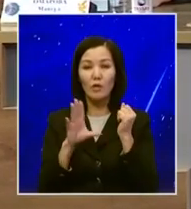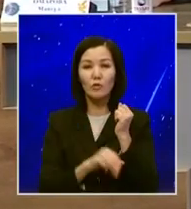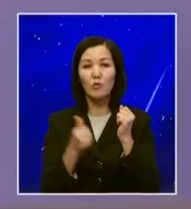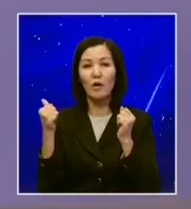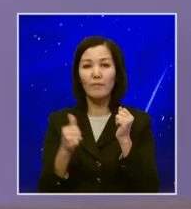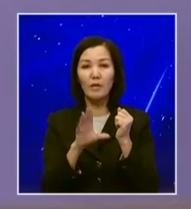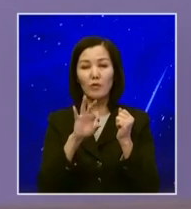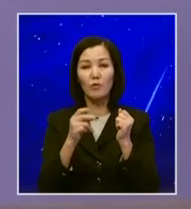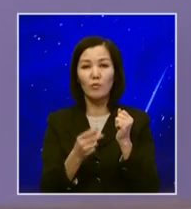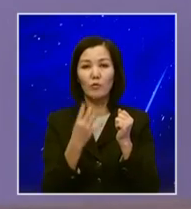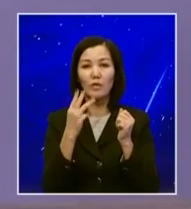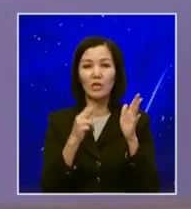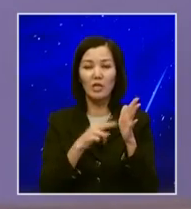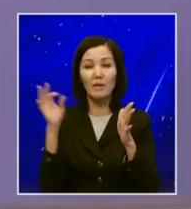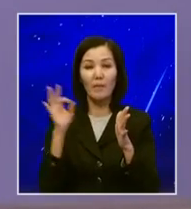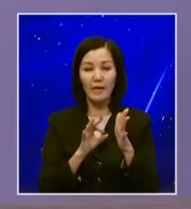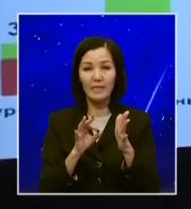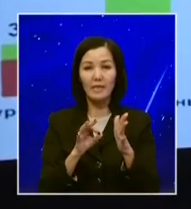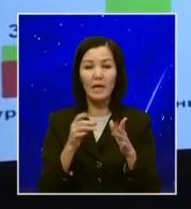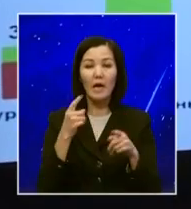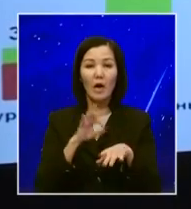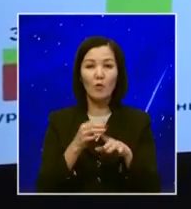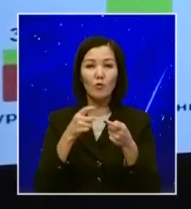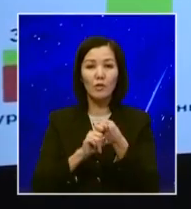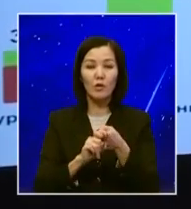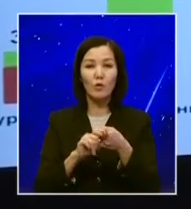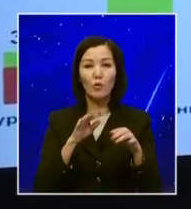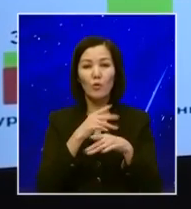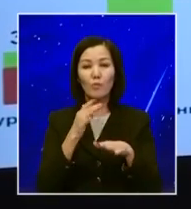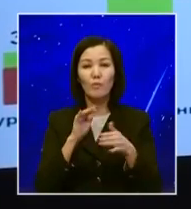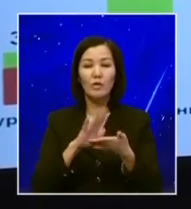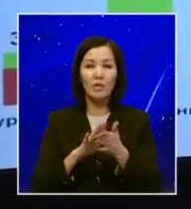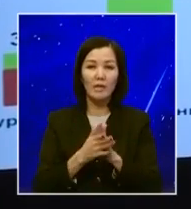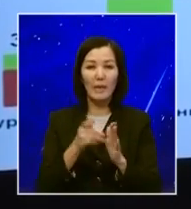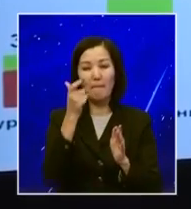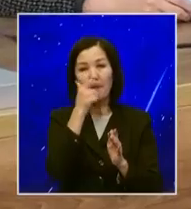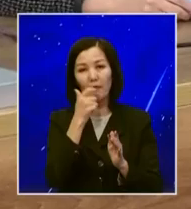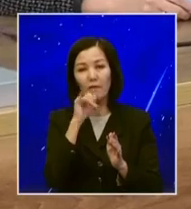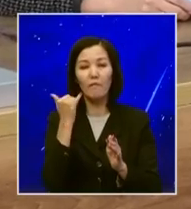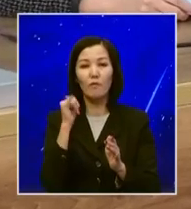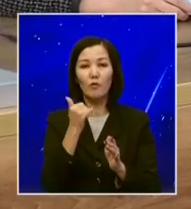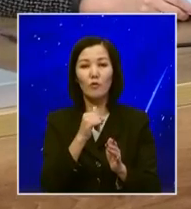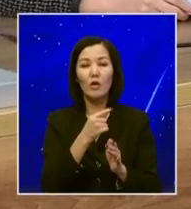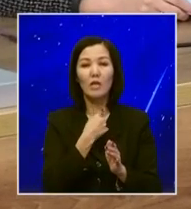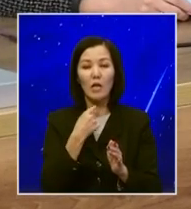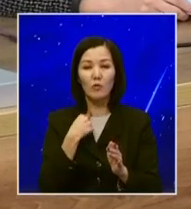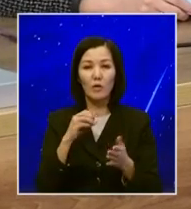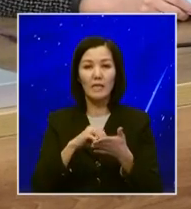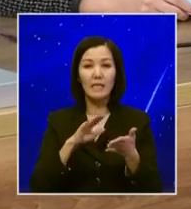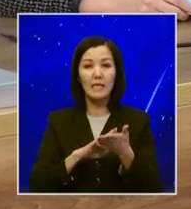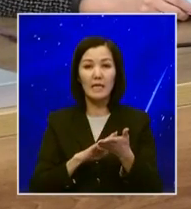өсім 0,7%. Инфекцияның ең көп жағдайы Ұйғыр, Панфилов, Талғар ауданы мен Талдықорғанда